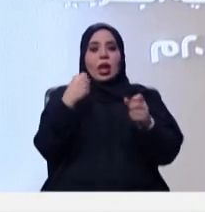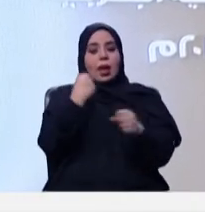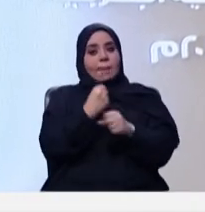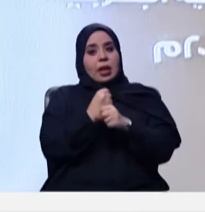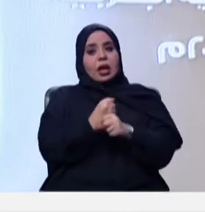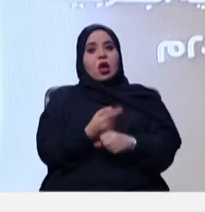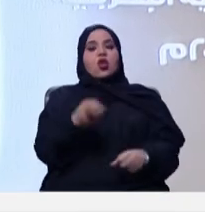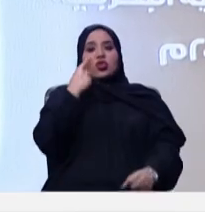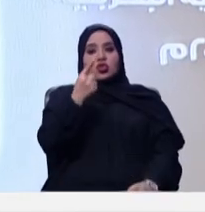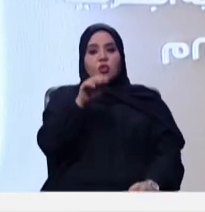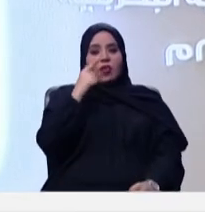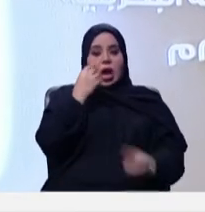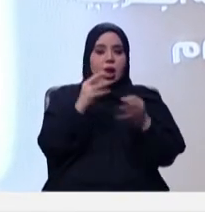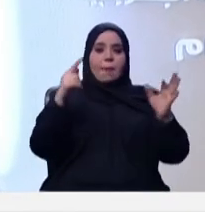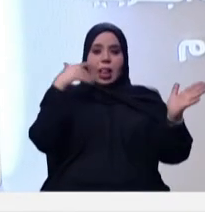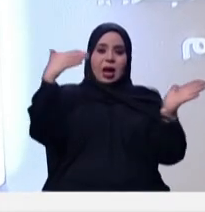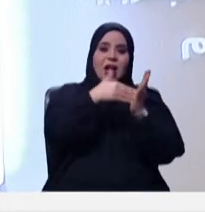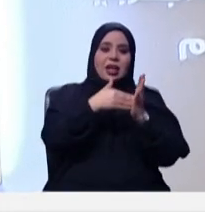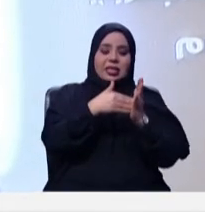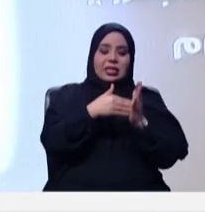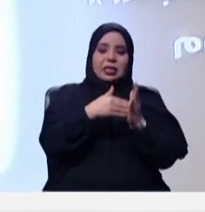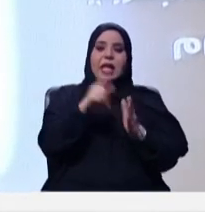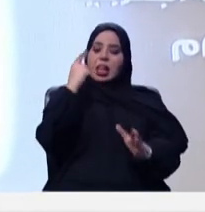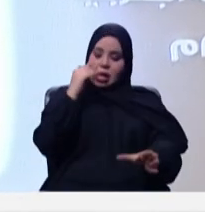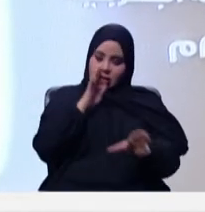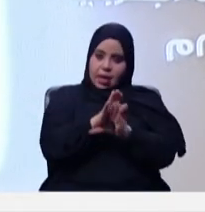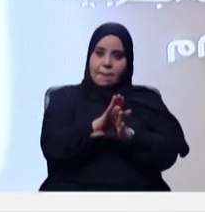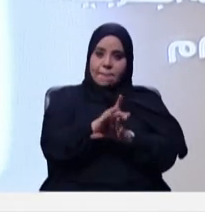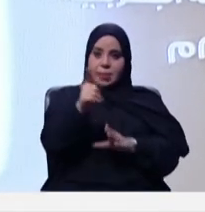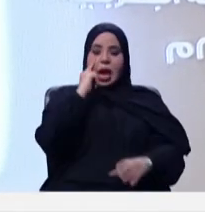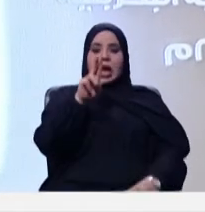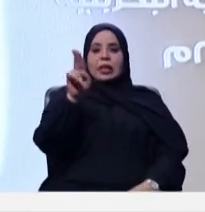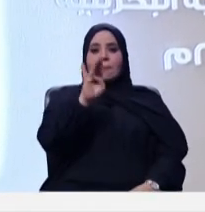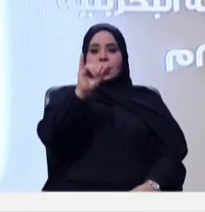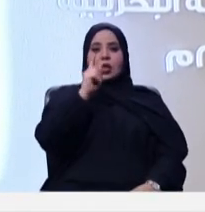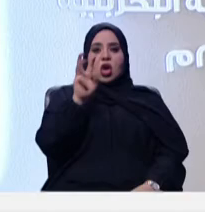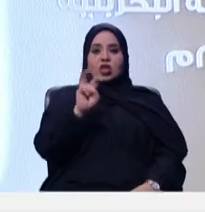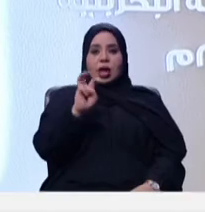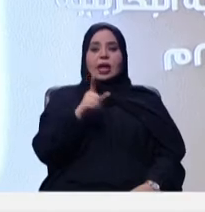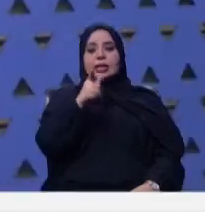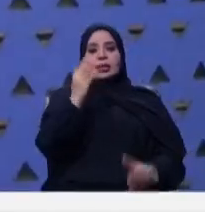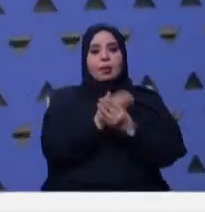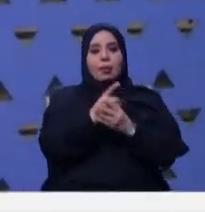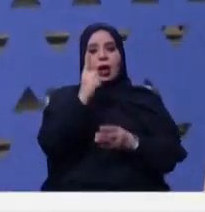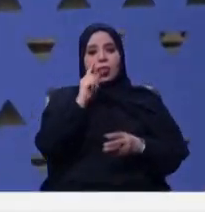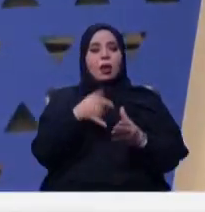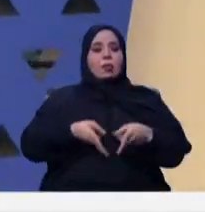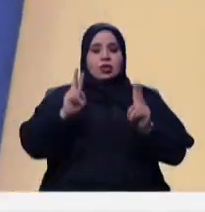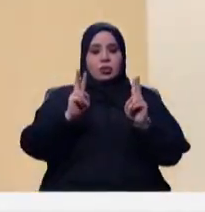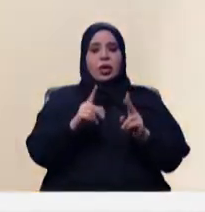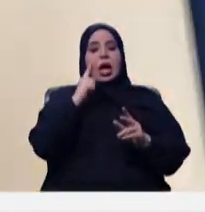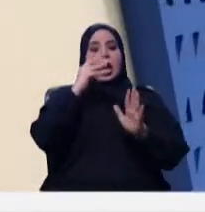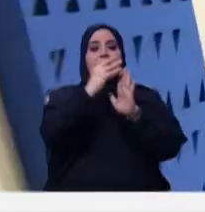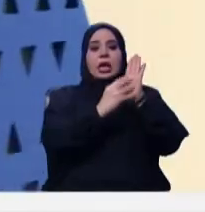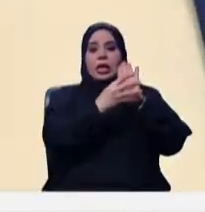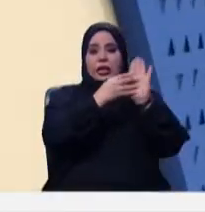ما يكتمل مشروع مدينة شباب سنويا إلا بدعم من تمكين وشراكة لهذا المشروع. خطط